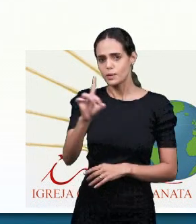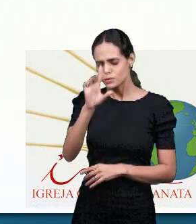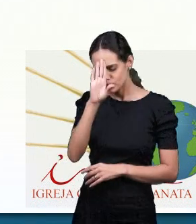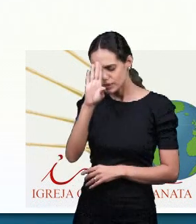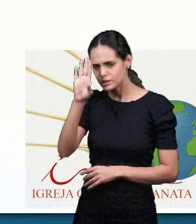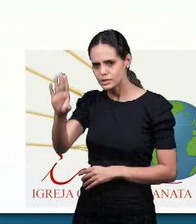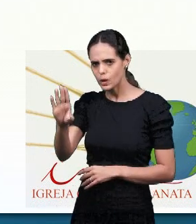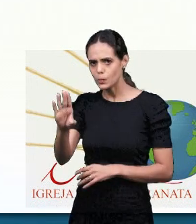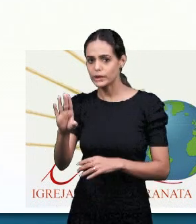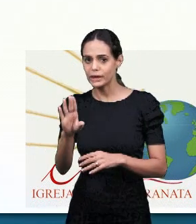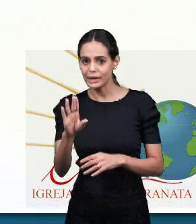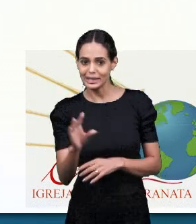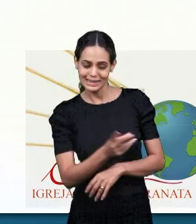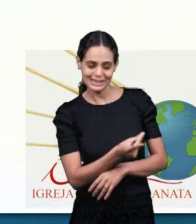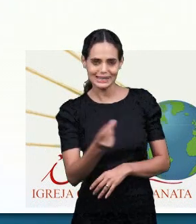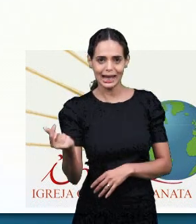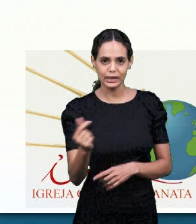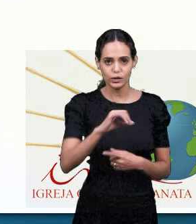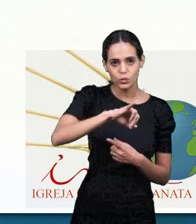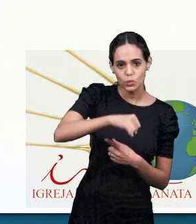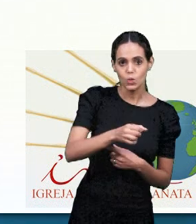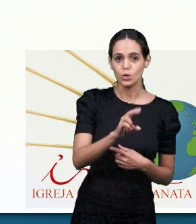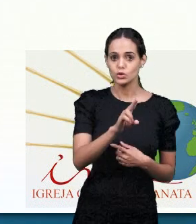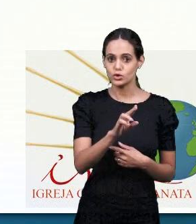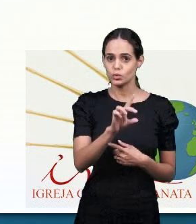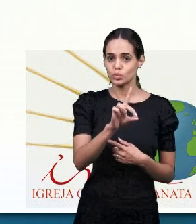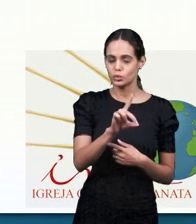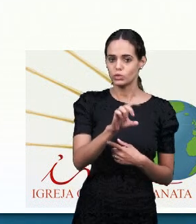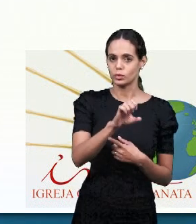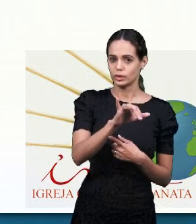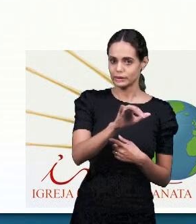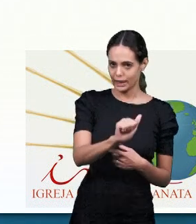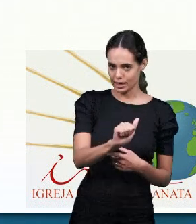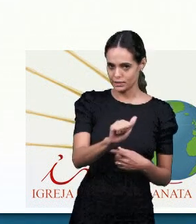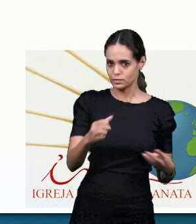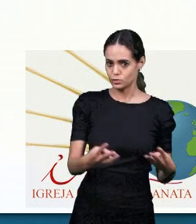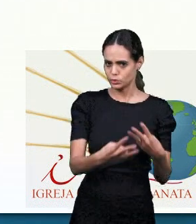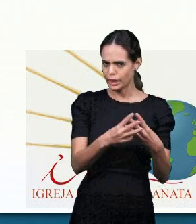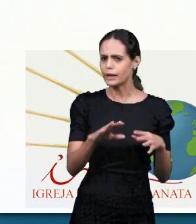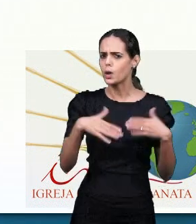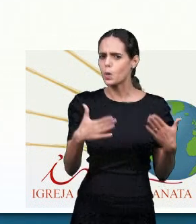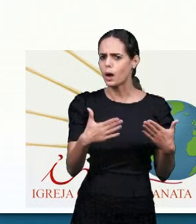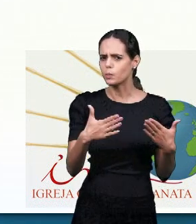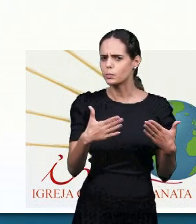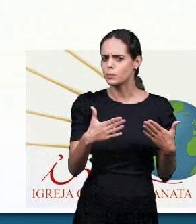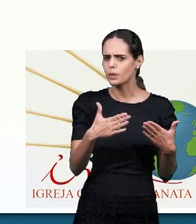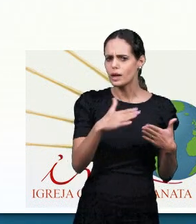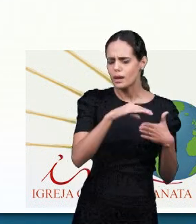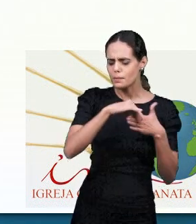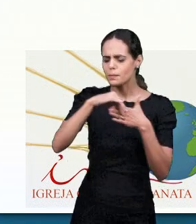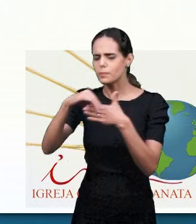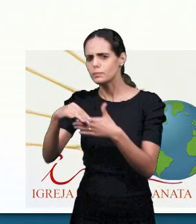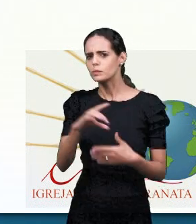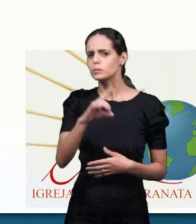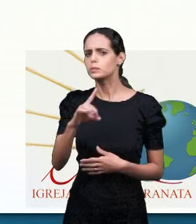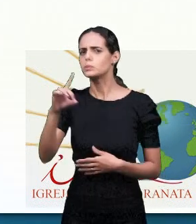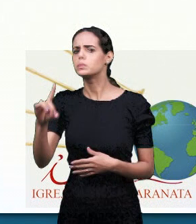Judée? Maintenant, la question 2. Dans le verset 4, il existe une parole